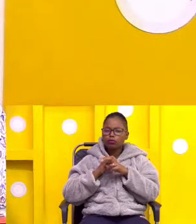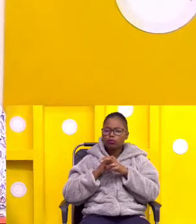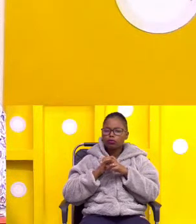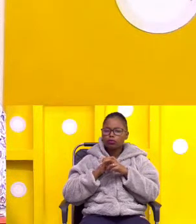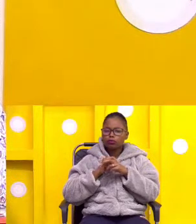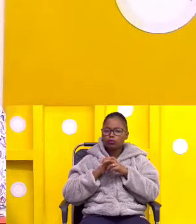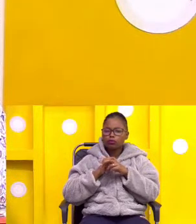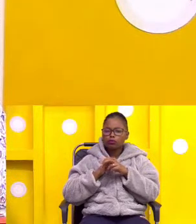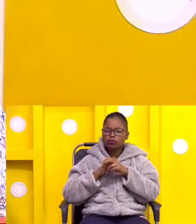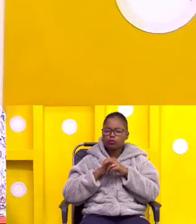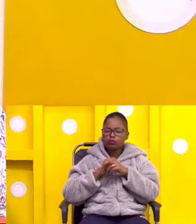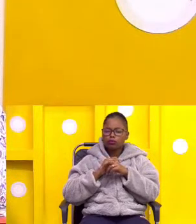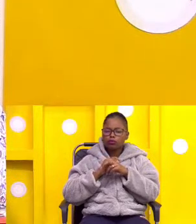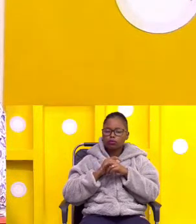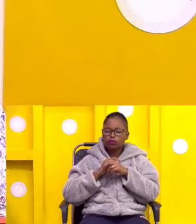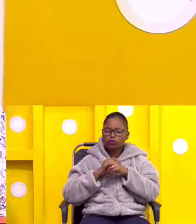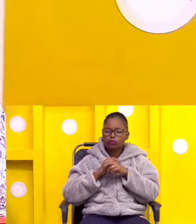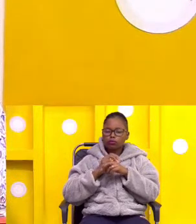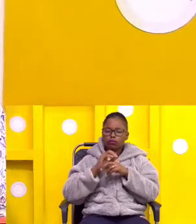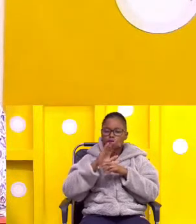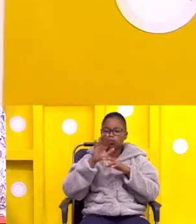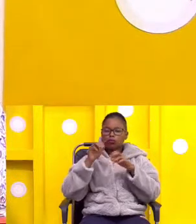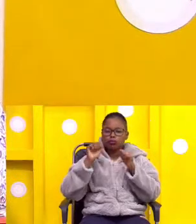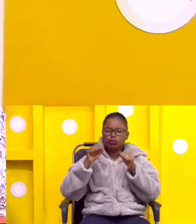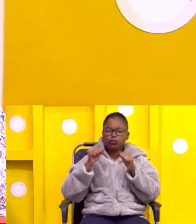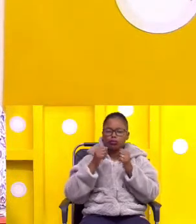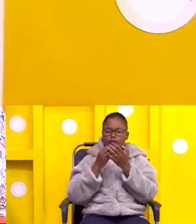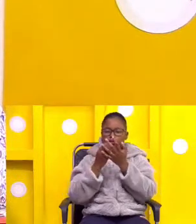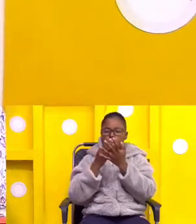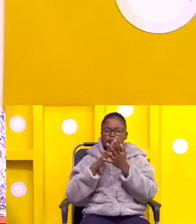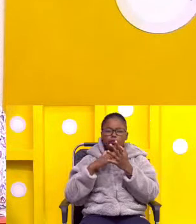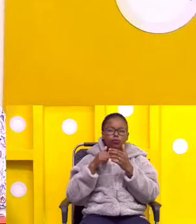Akirigwo riu tondu mugeni guku na ndoka umuthi niu nguhe thina wakwa.